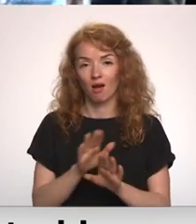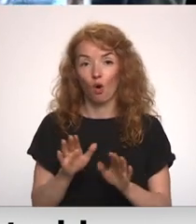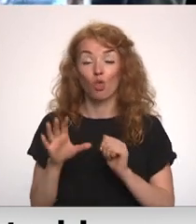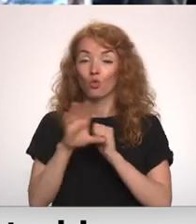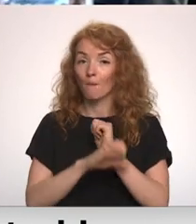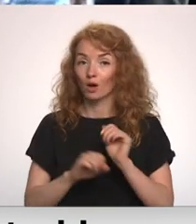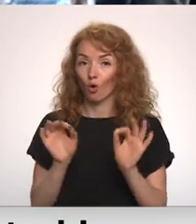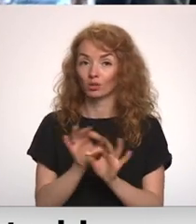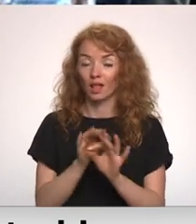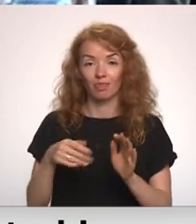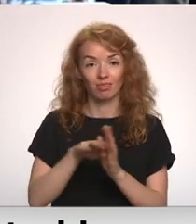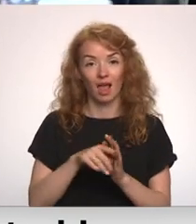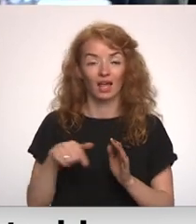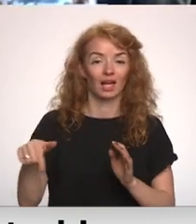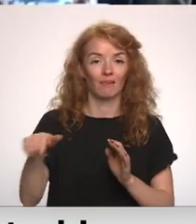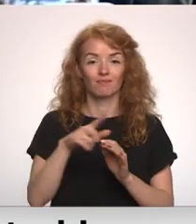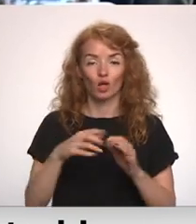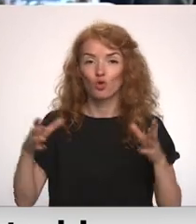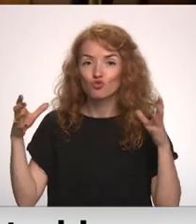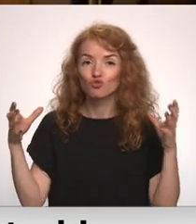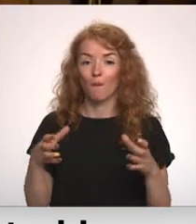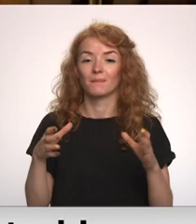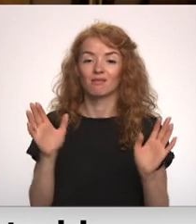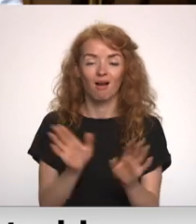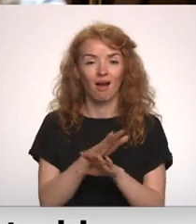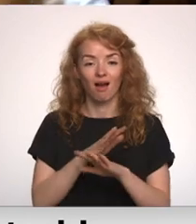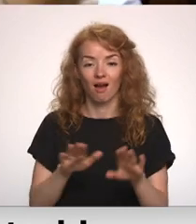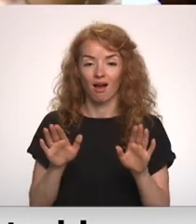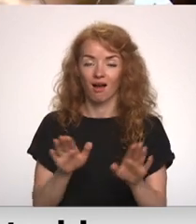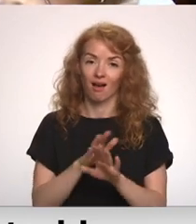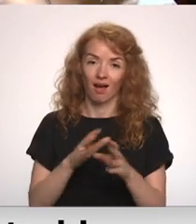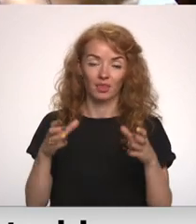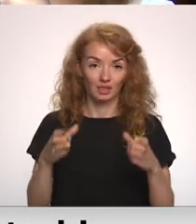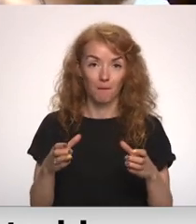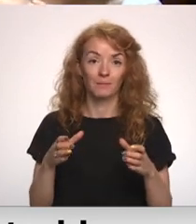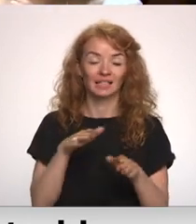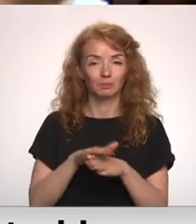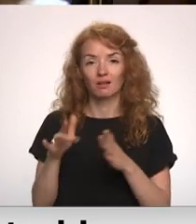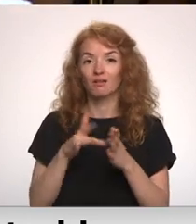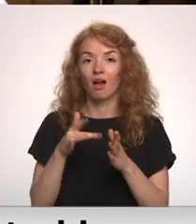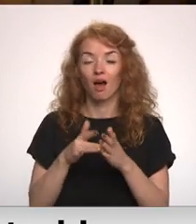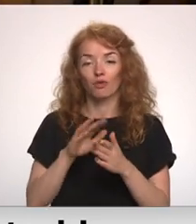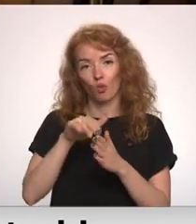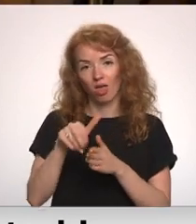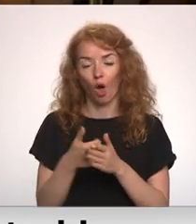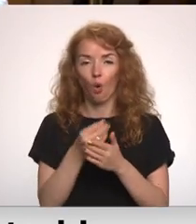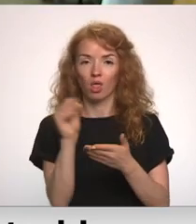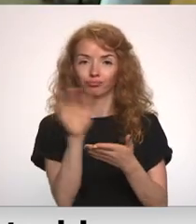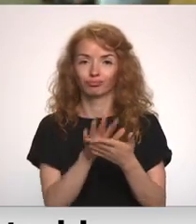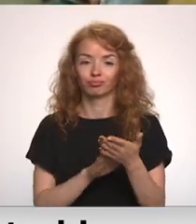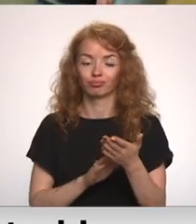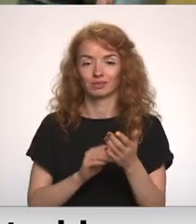noslēguma koncertā dalībnieki ieskandinās kopīgi veidotu akapella ansambli, izpildot kādu no jauna aranžētu